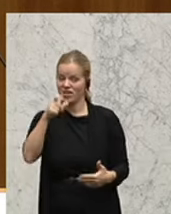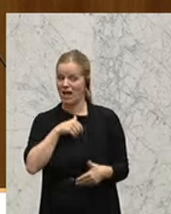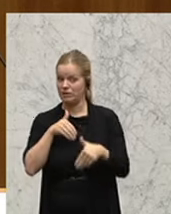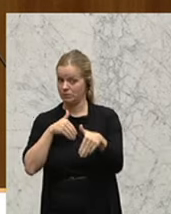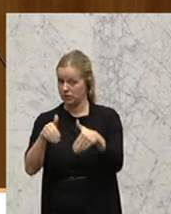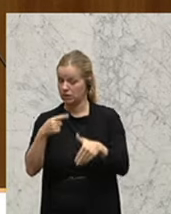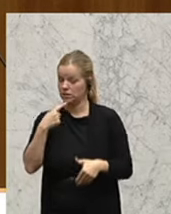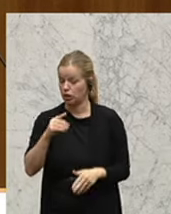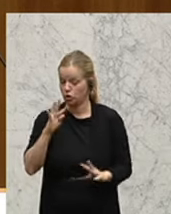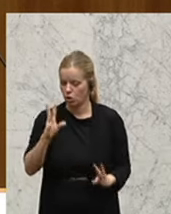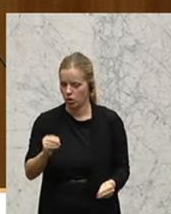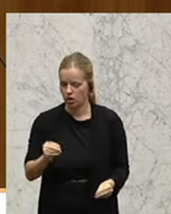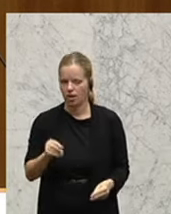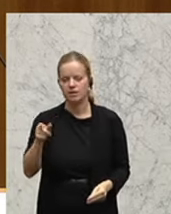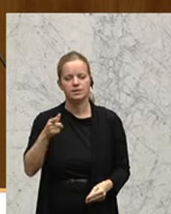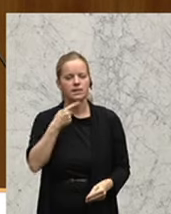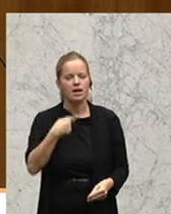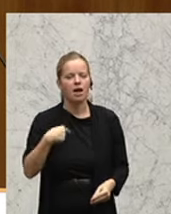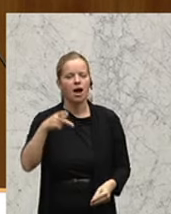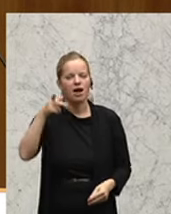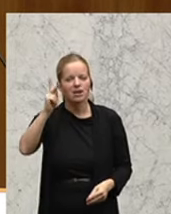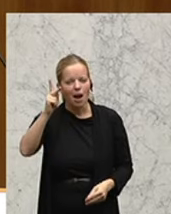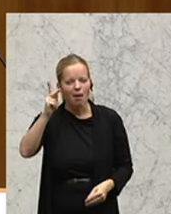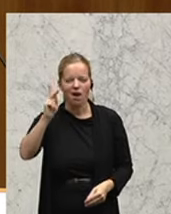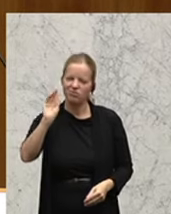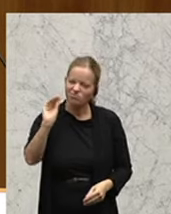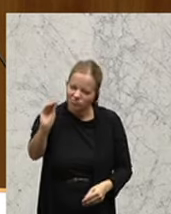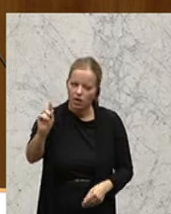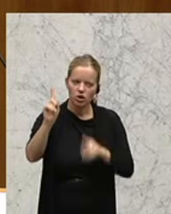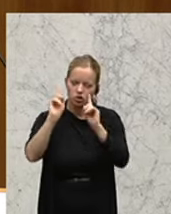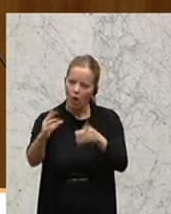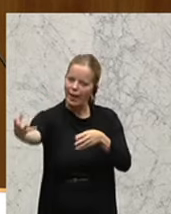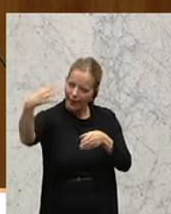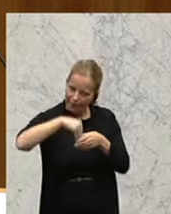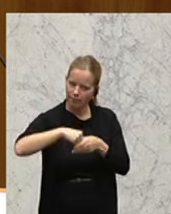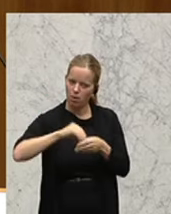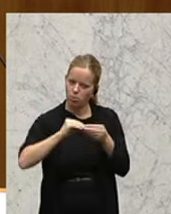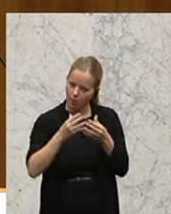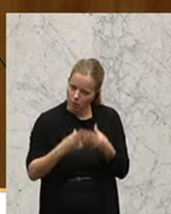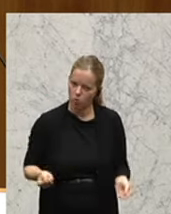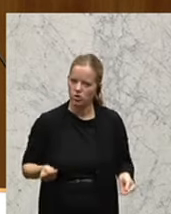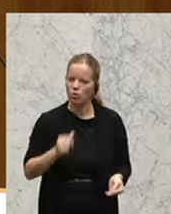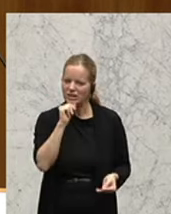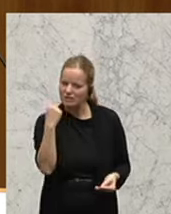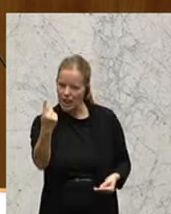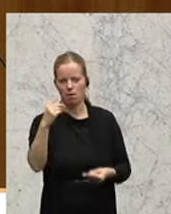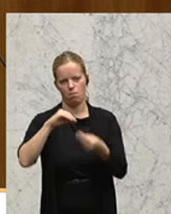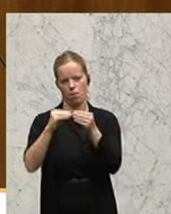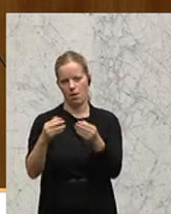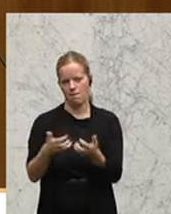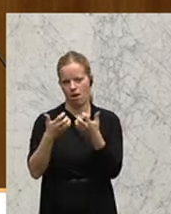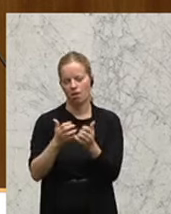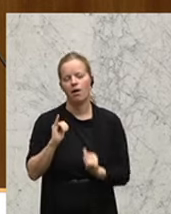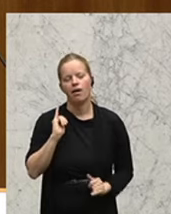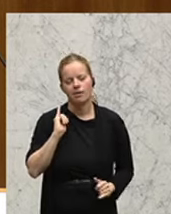an die Kammern ausgerichtet, seien Sie doch Teil der Lösung und nicht des Problems. Ja, da gibt es konkrete Vorschläge.